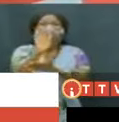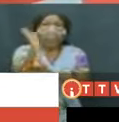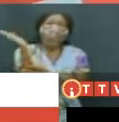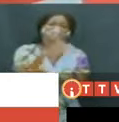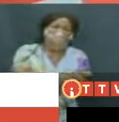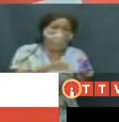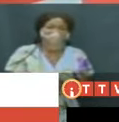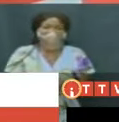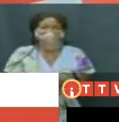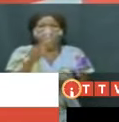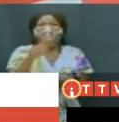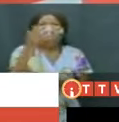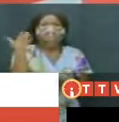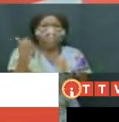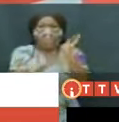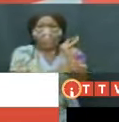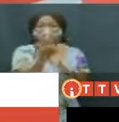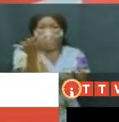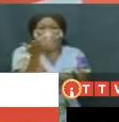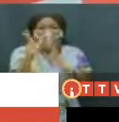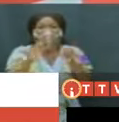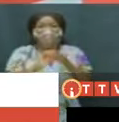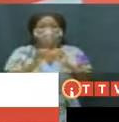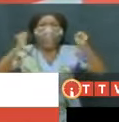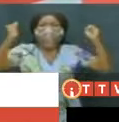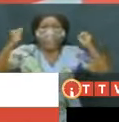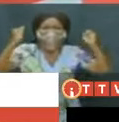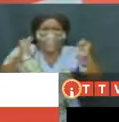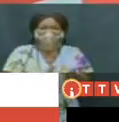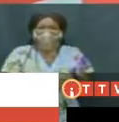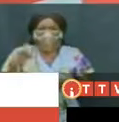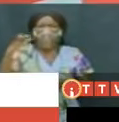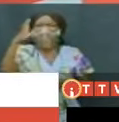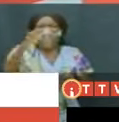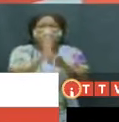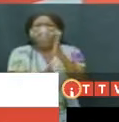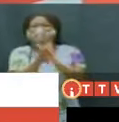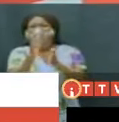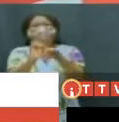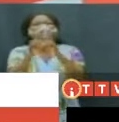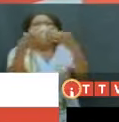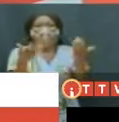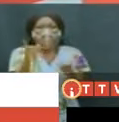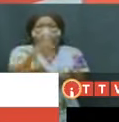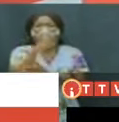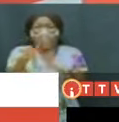zionetsero kuboma lawo kuti kodi simubweretsa kuno vaccine bwanji kuno boma lanu lakubweretserani vaccine ndipo akhala